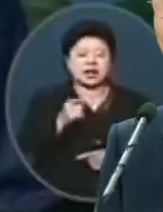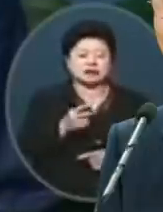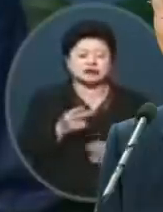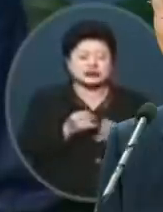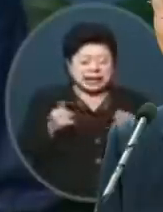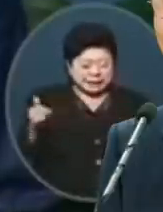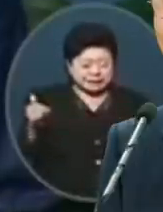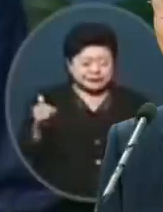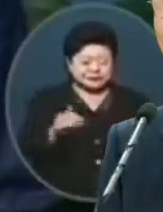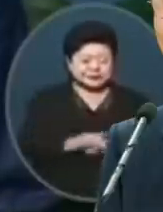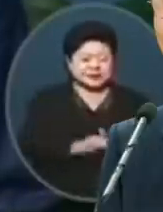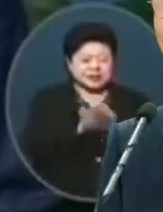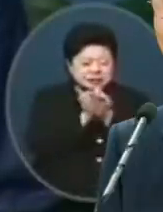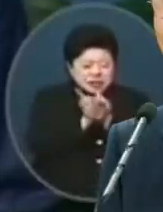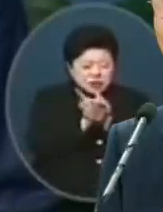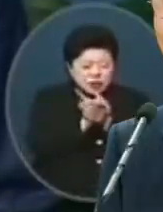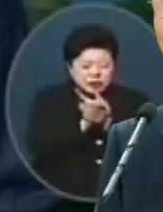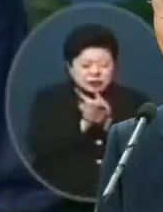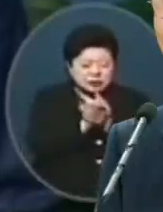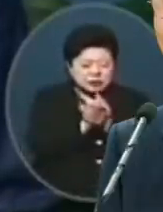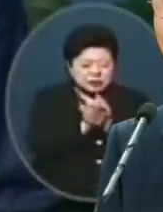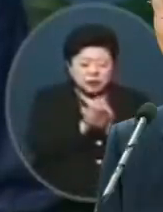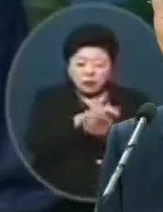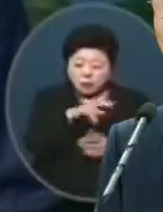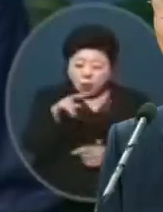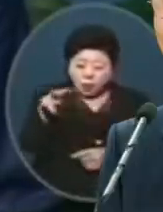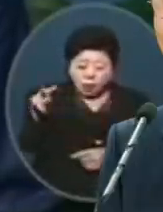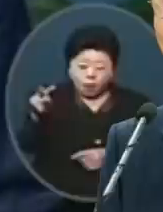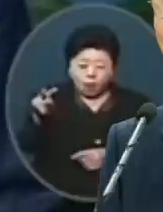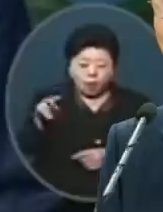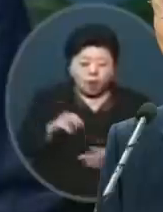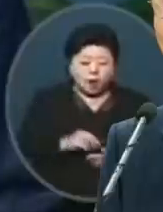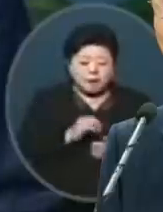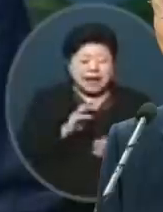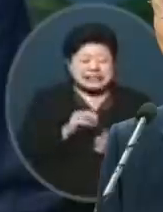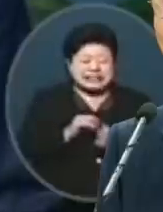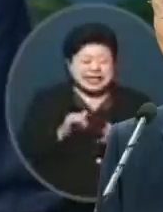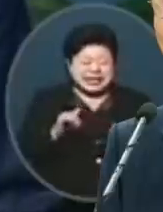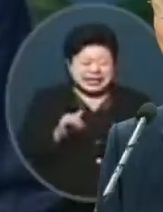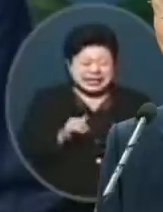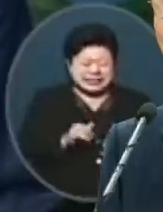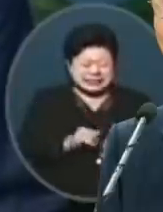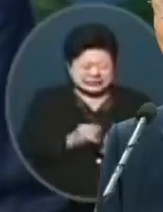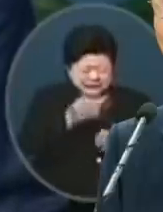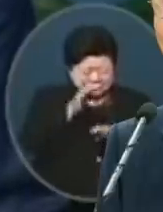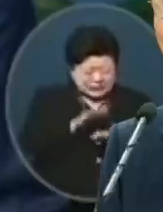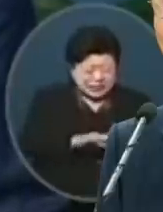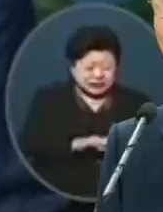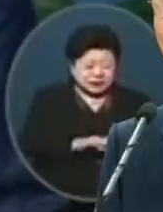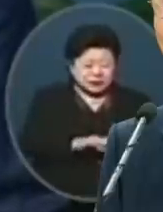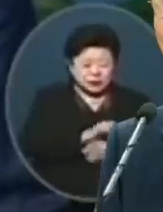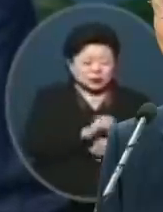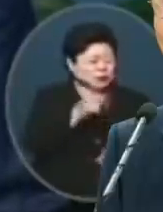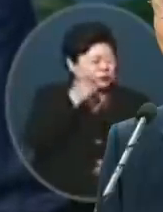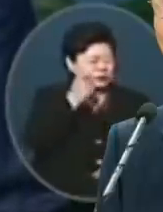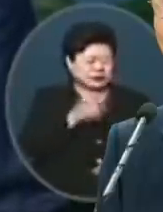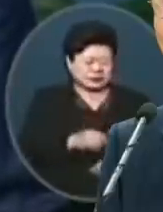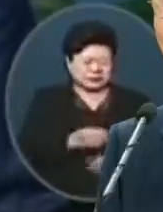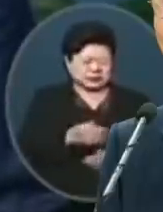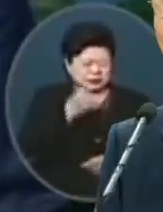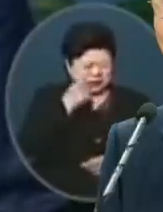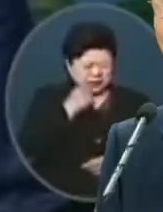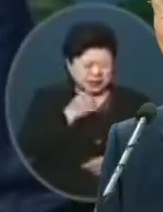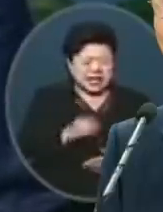사람이 기도를 하고 나가는데 이 바리새 교인은 용서를 받지 못하고